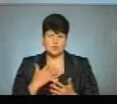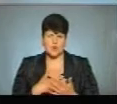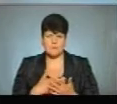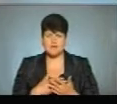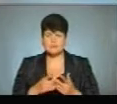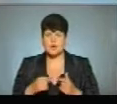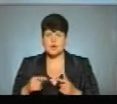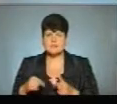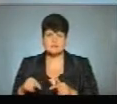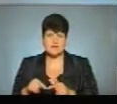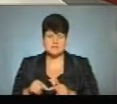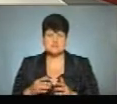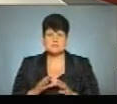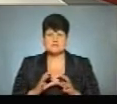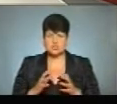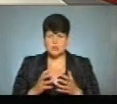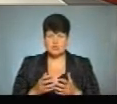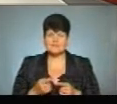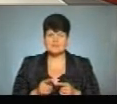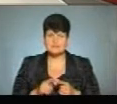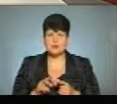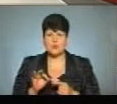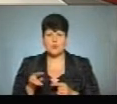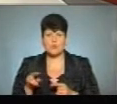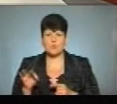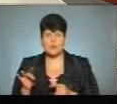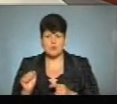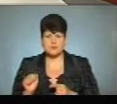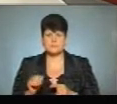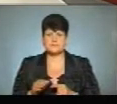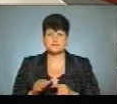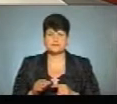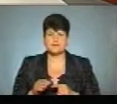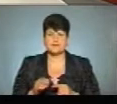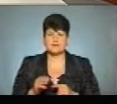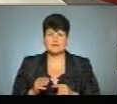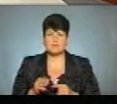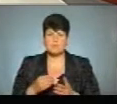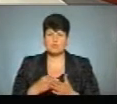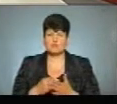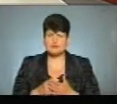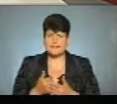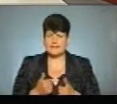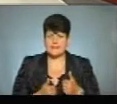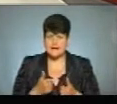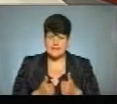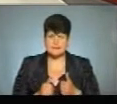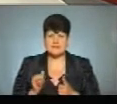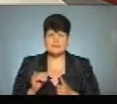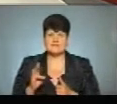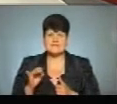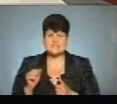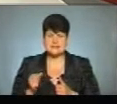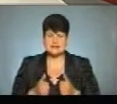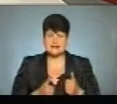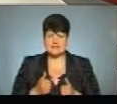організацій, міжнародних громадських організацій. Це і опора, і Transparency, це і по бюджетних рейтингах, і інвестиційних